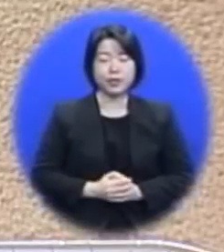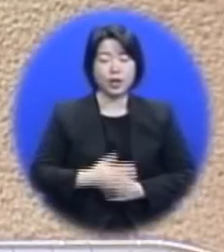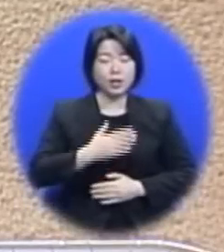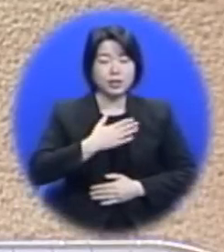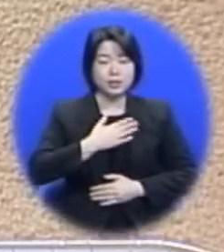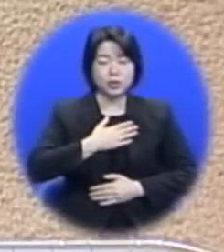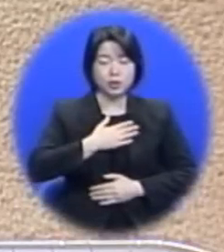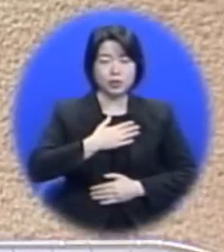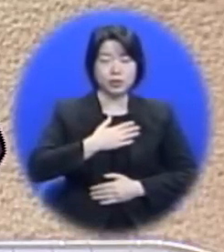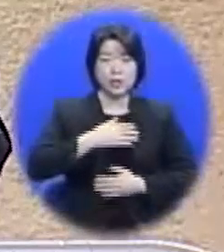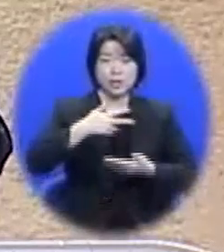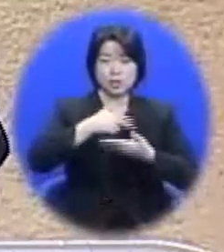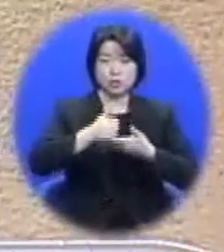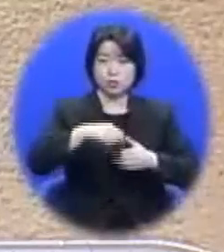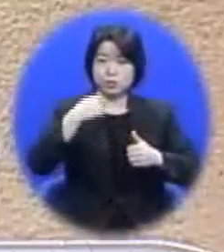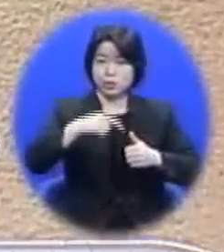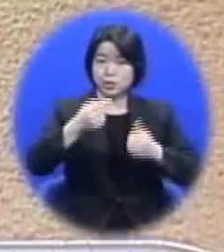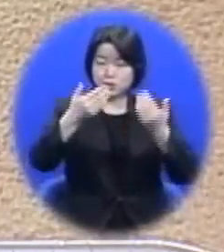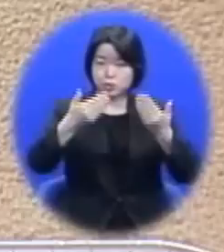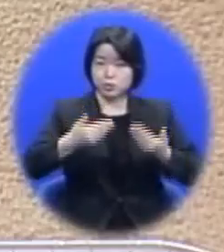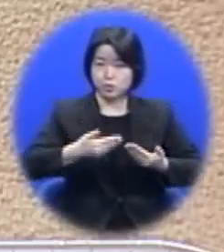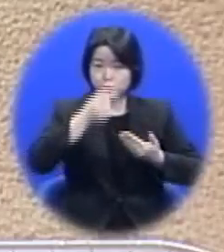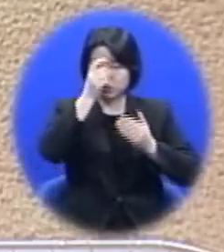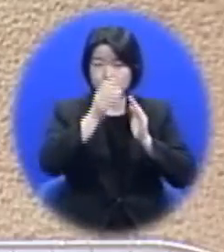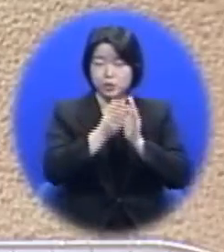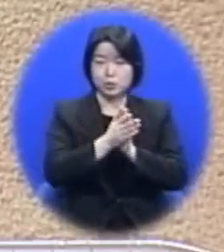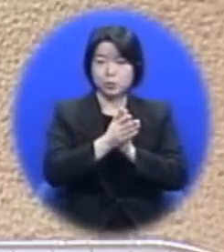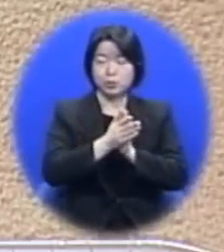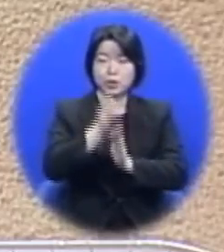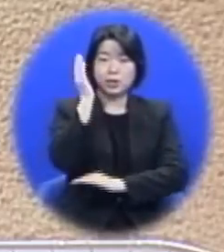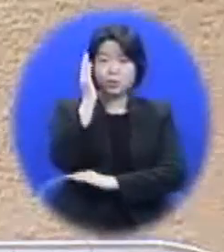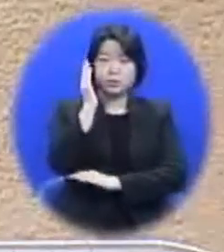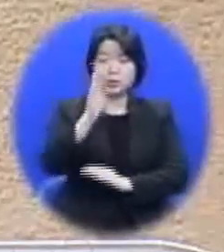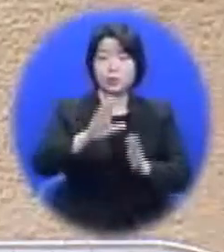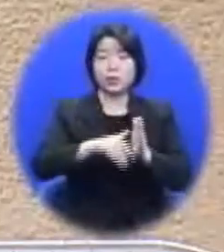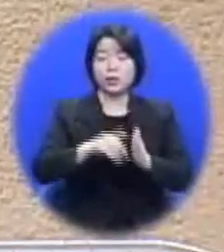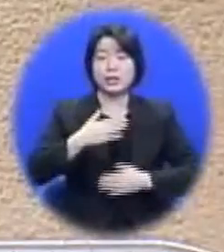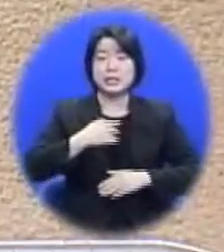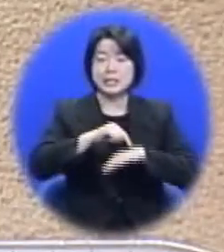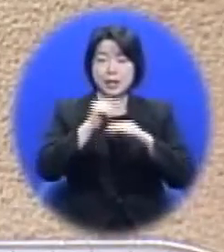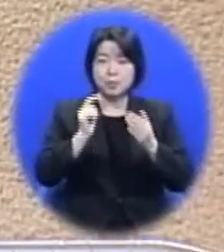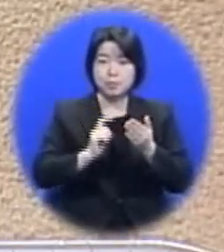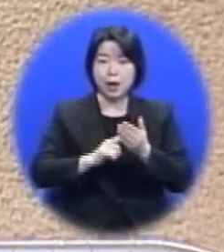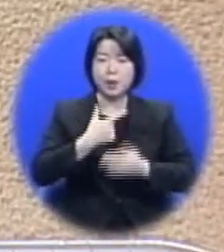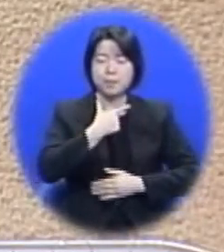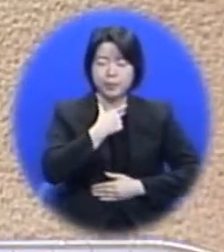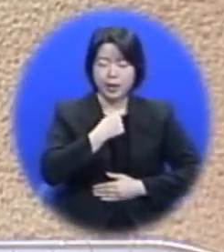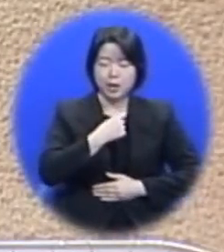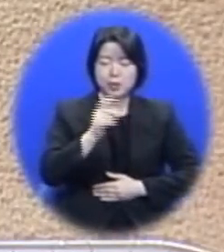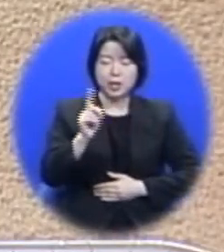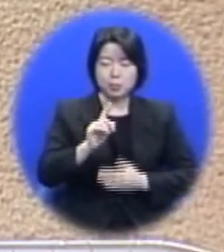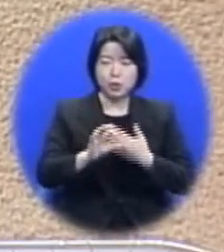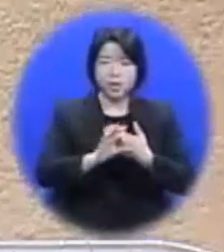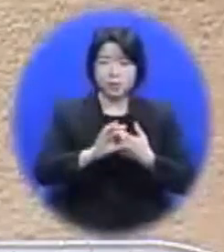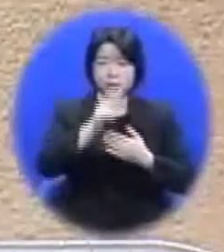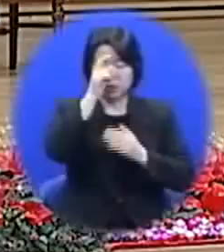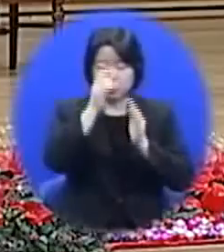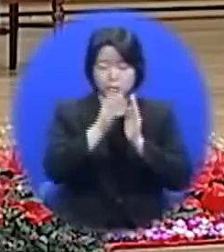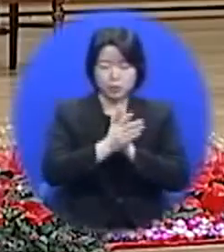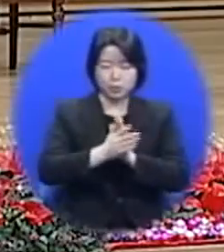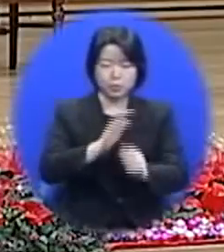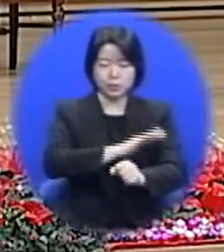저는 주기도문 강해를 하면서 제 마음의 간절한 갈망이 기도를 한번 제대로 해보고 싶은